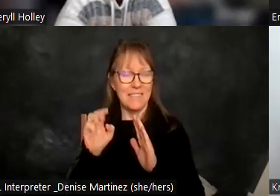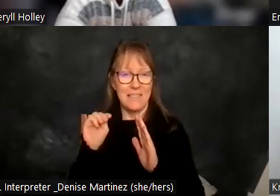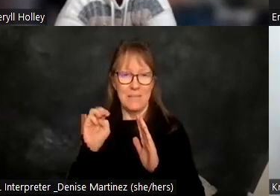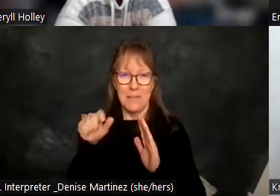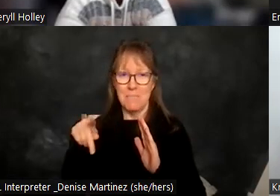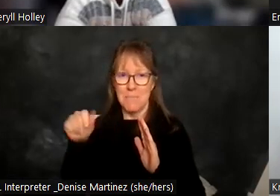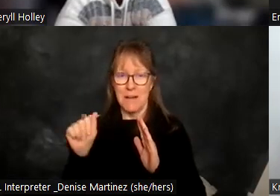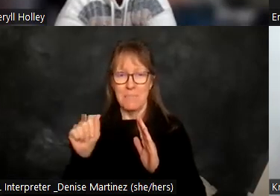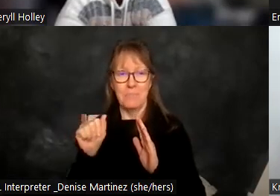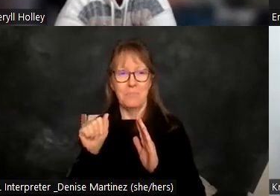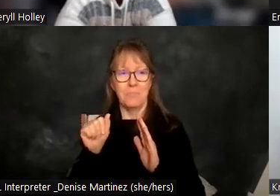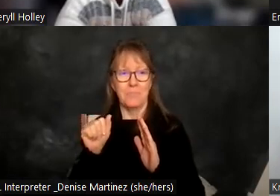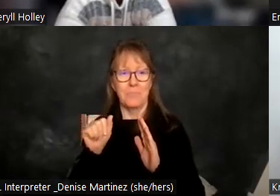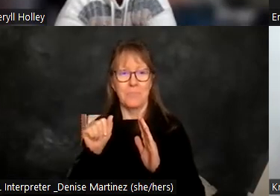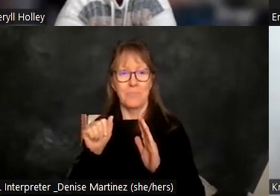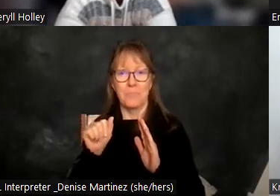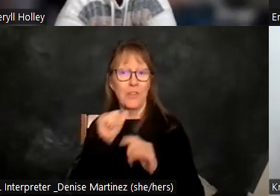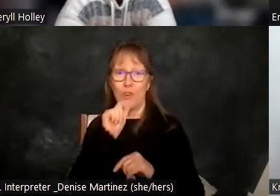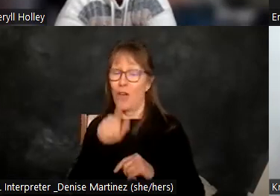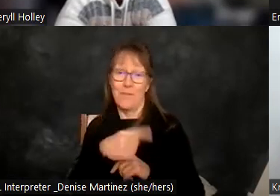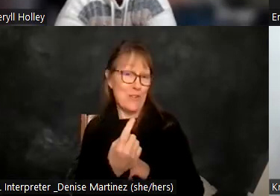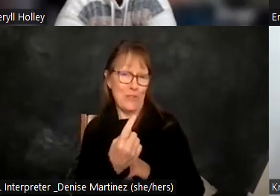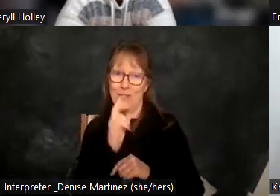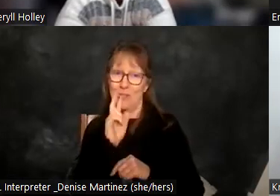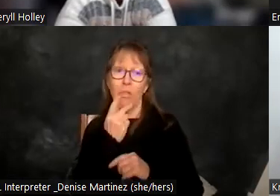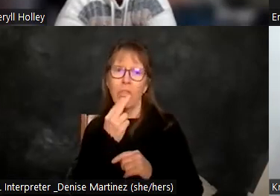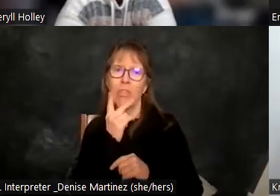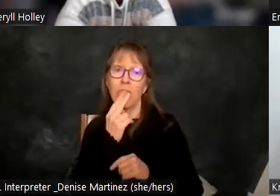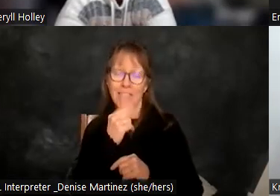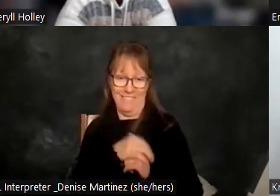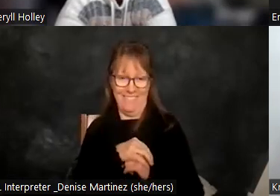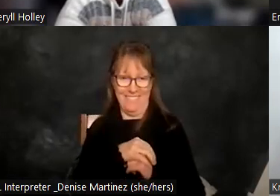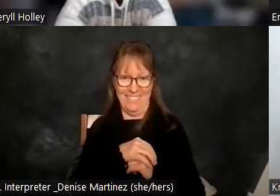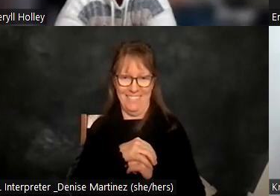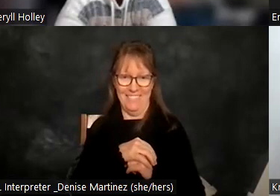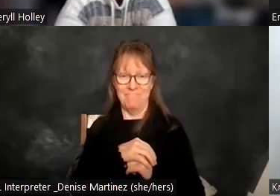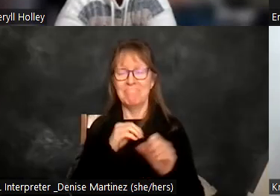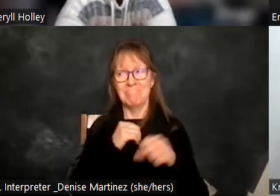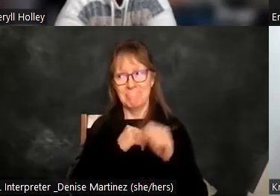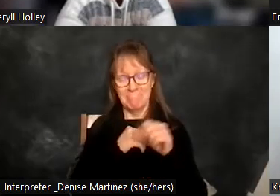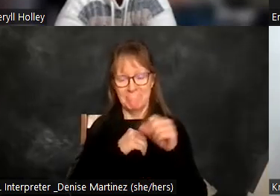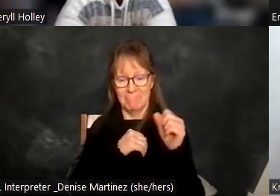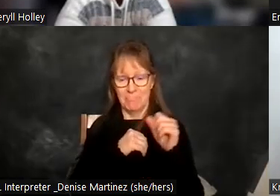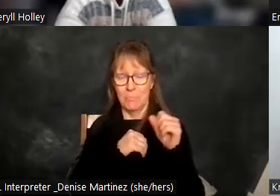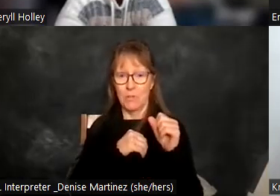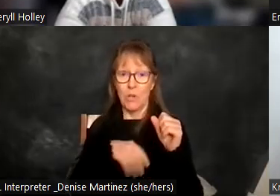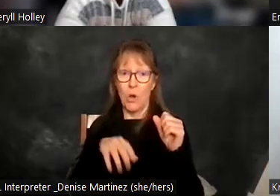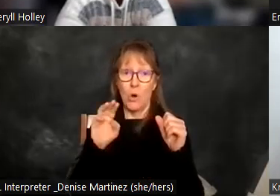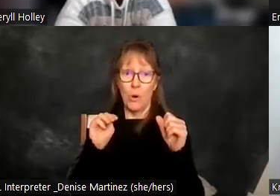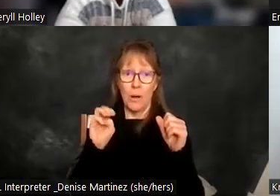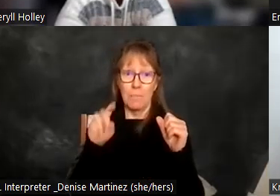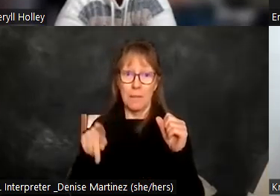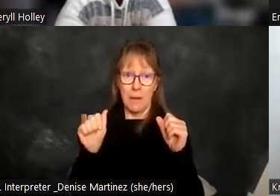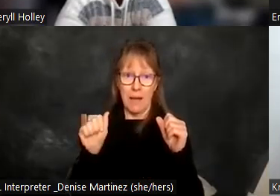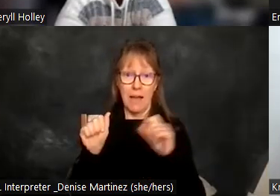politique, You're politique. You're not the first one to say that, Marcos. Yeah, I just know it's MIPA. So On va prendre qui ça Marco.